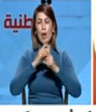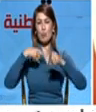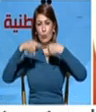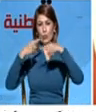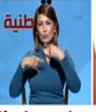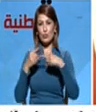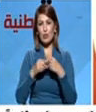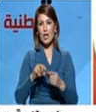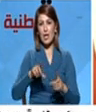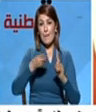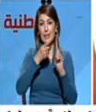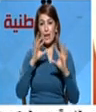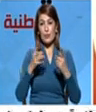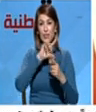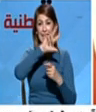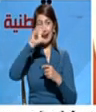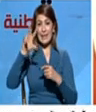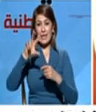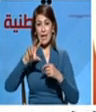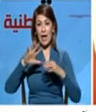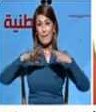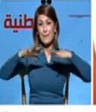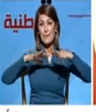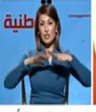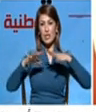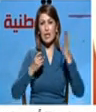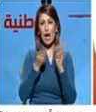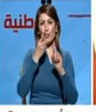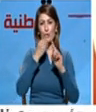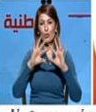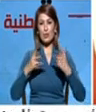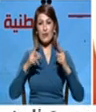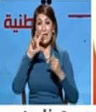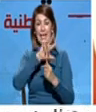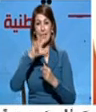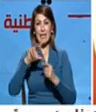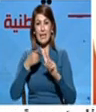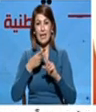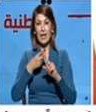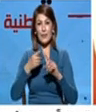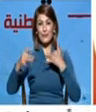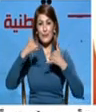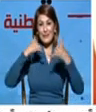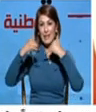بالقطاعات الحيويه لديهم اللي هما القطاع الاداري